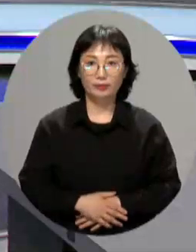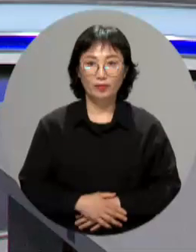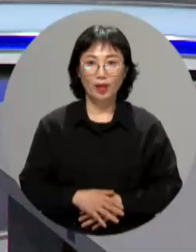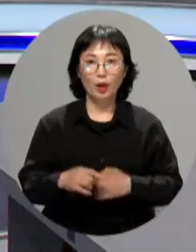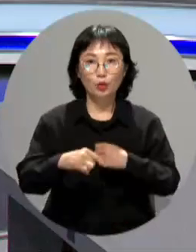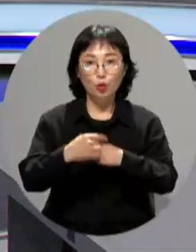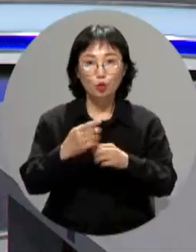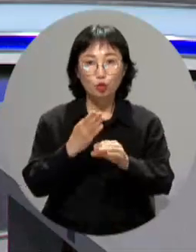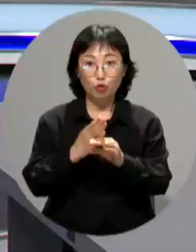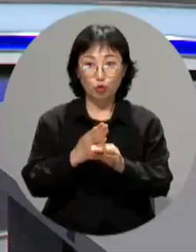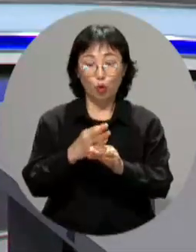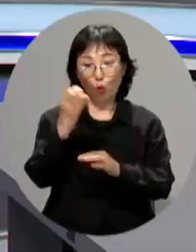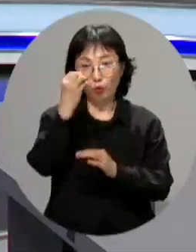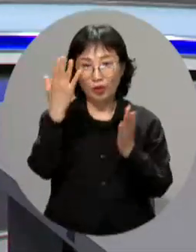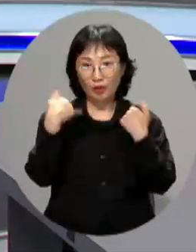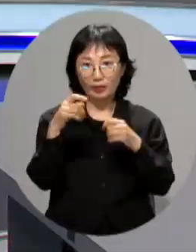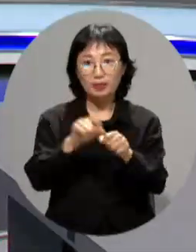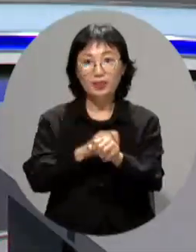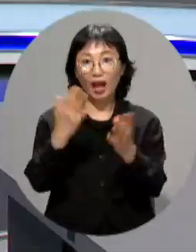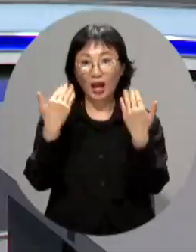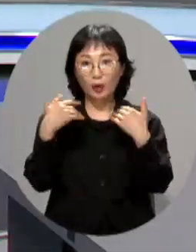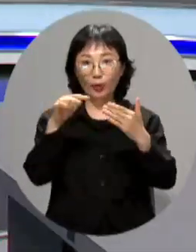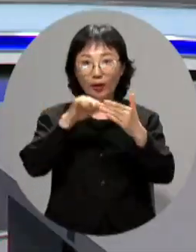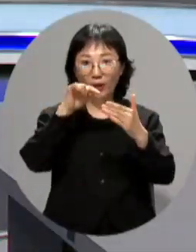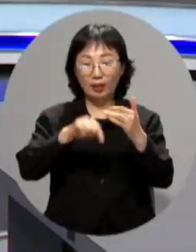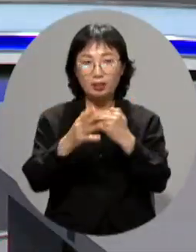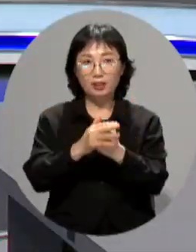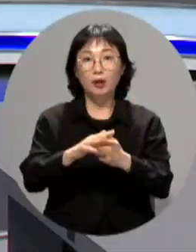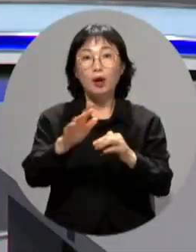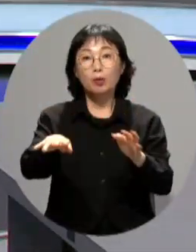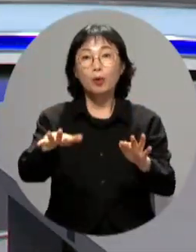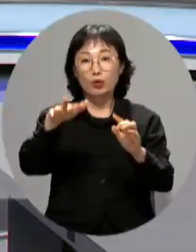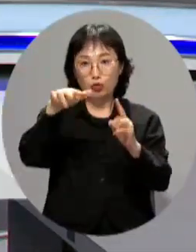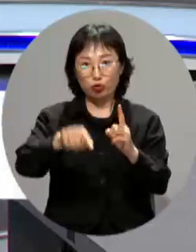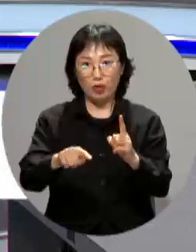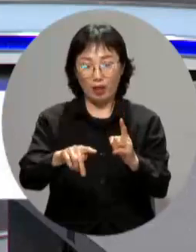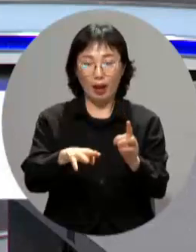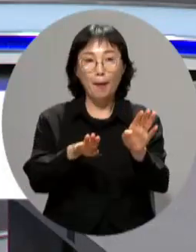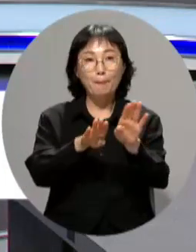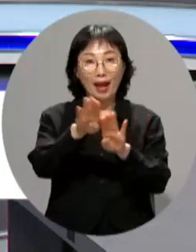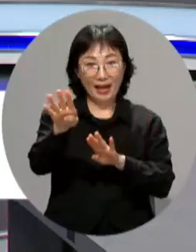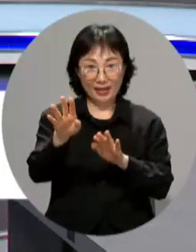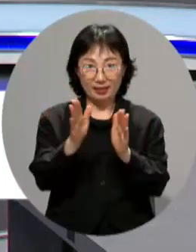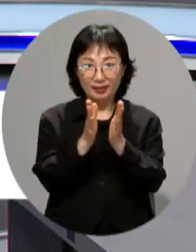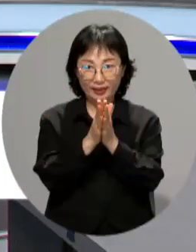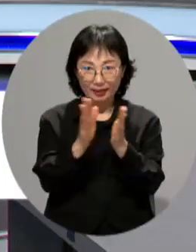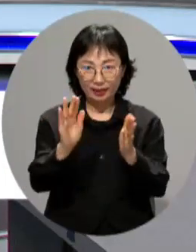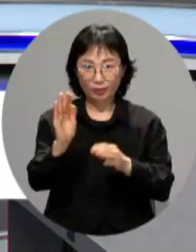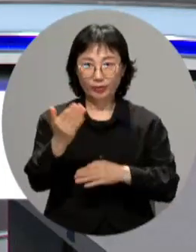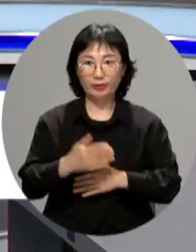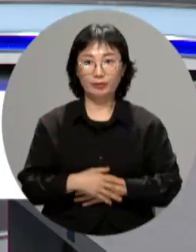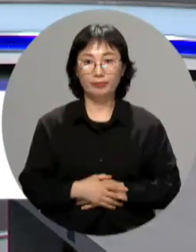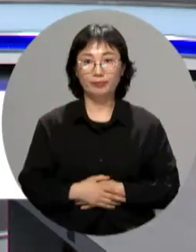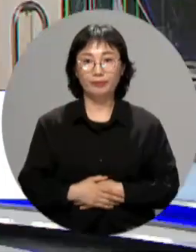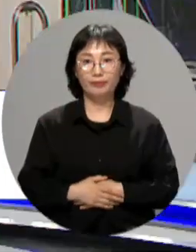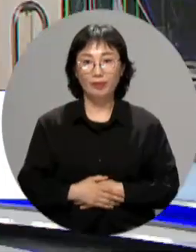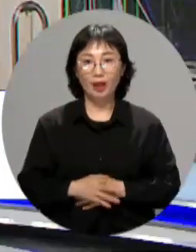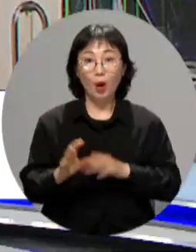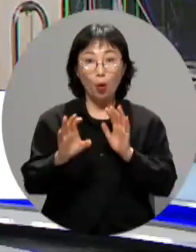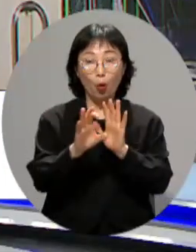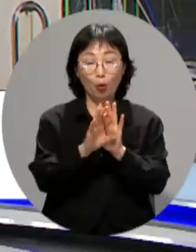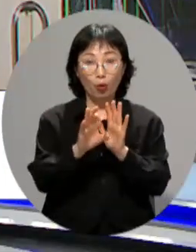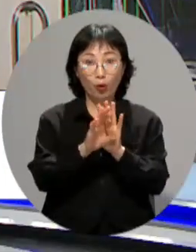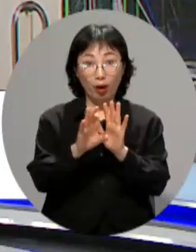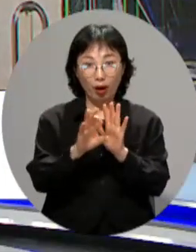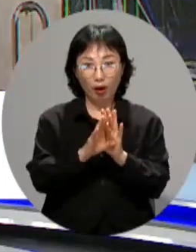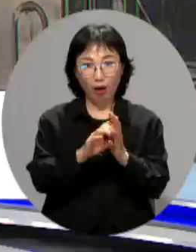초중고 특수학교 등 도내 학교들이 이번 주 본격적인 여름방학을 시작했습니다. 코로나19가